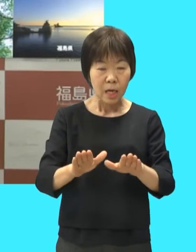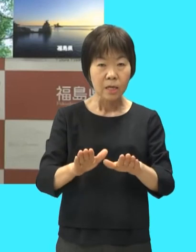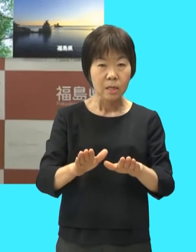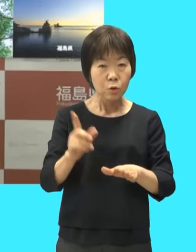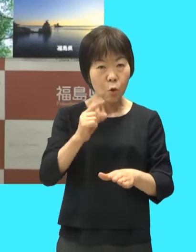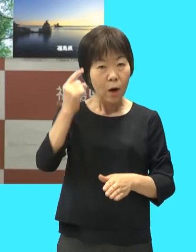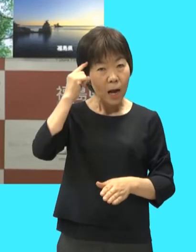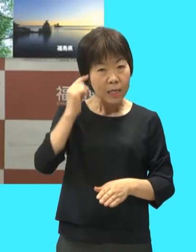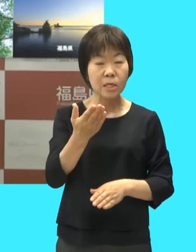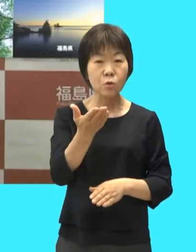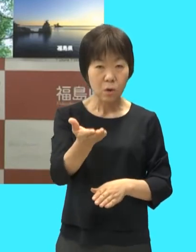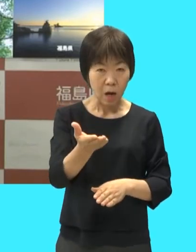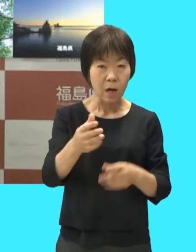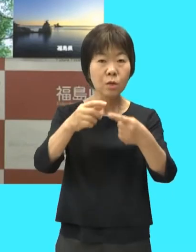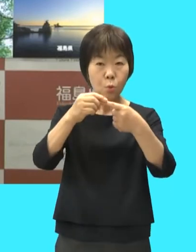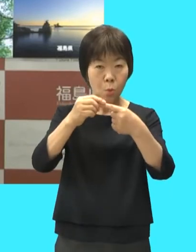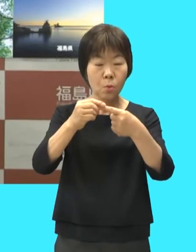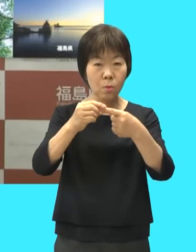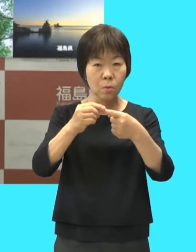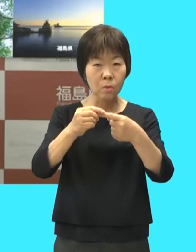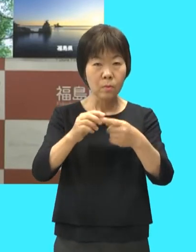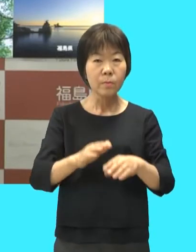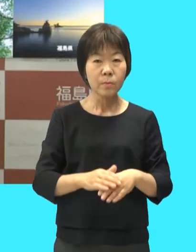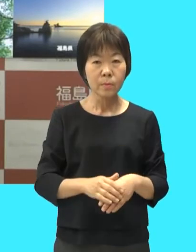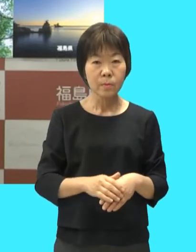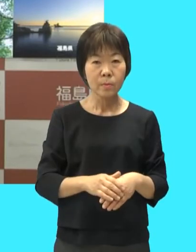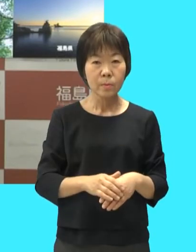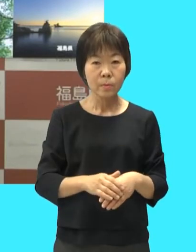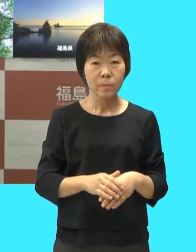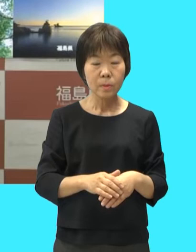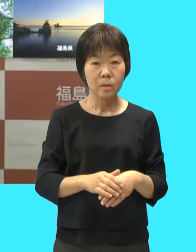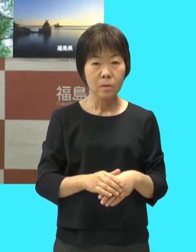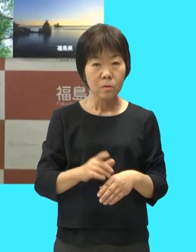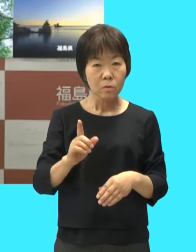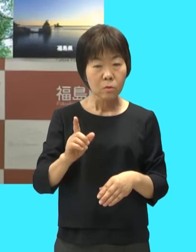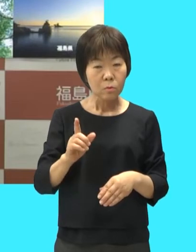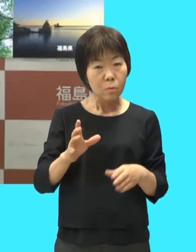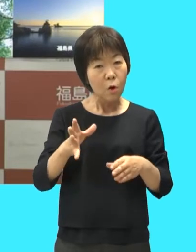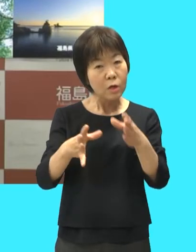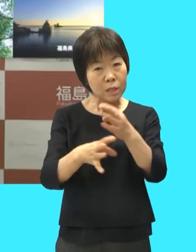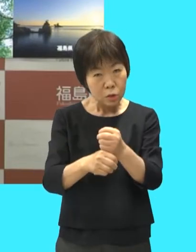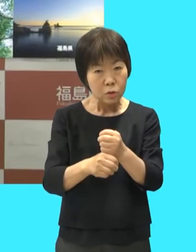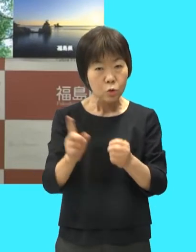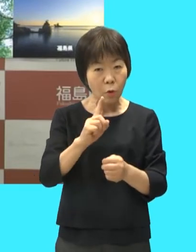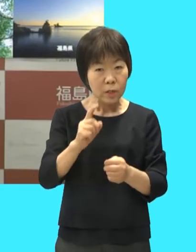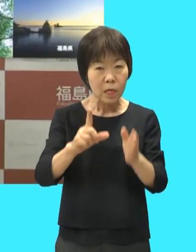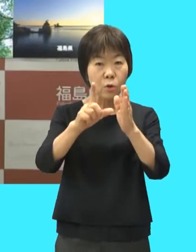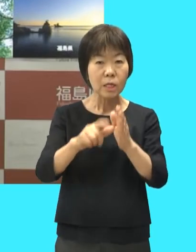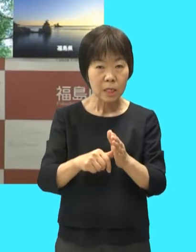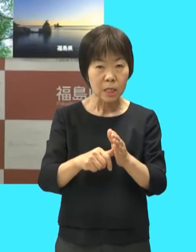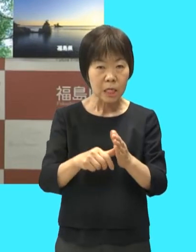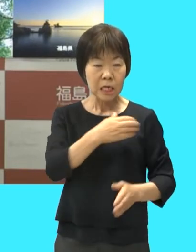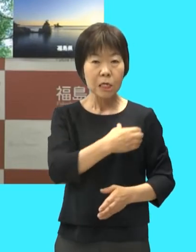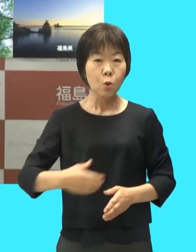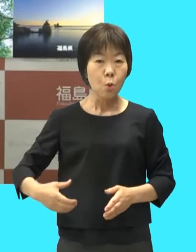てどう考えてらっしゃるのかということと、それからその、どういったタイミングで今後立候補をですね、どういった